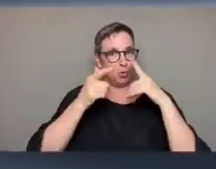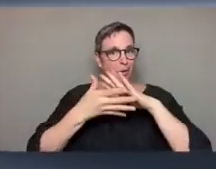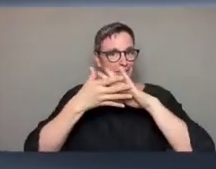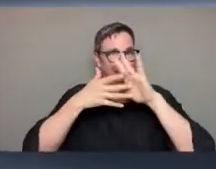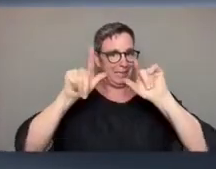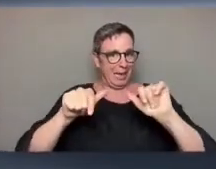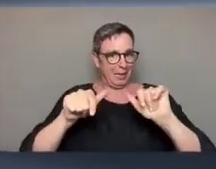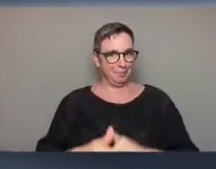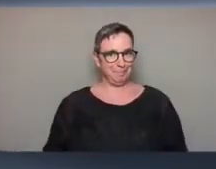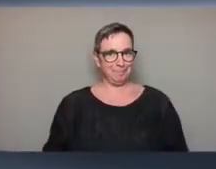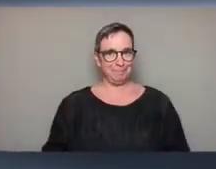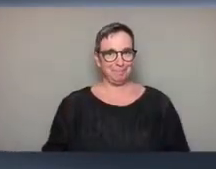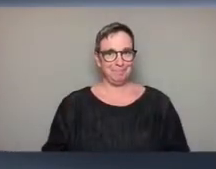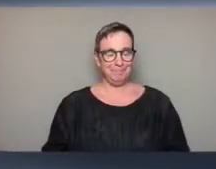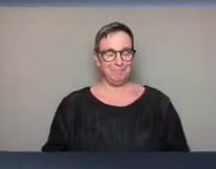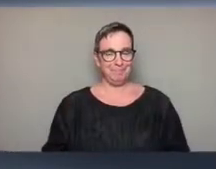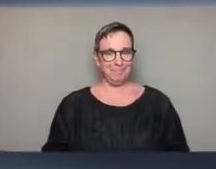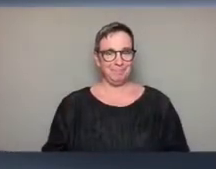signes.